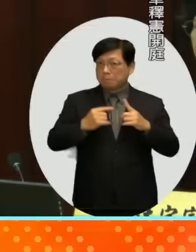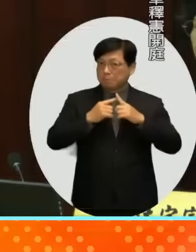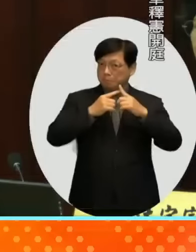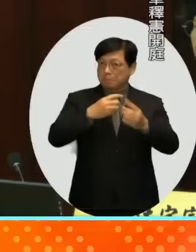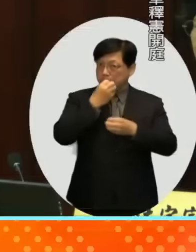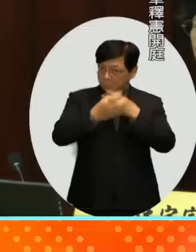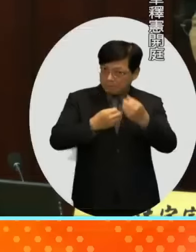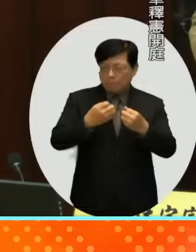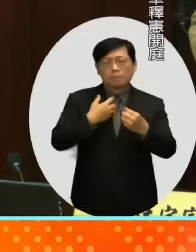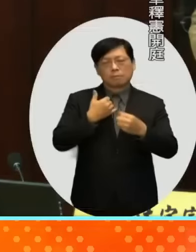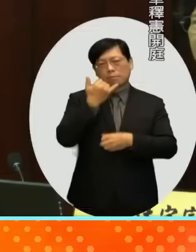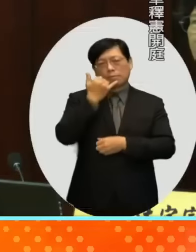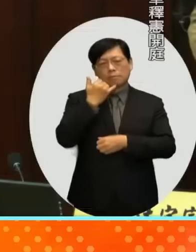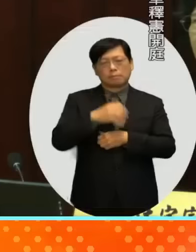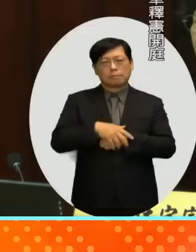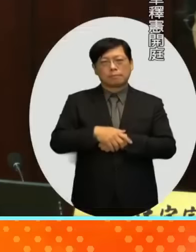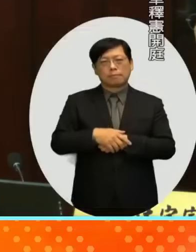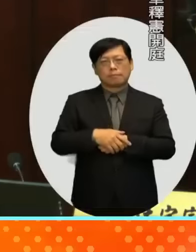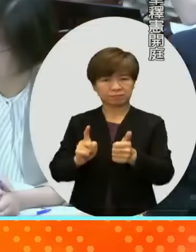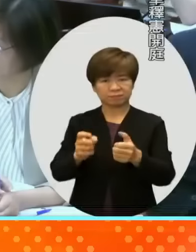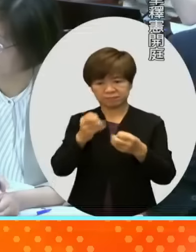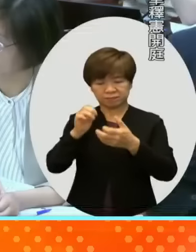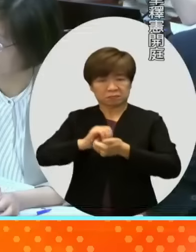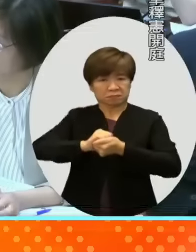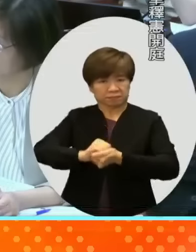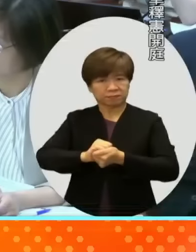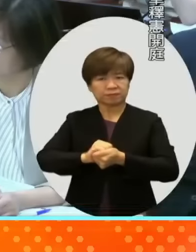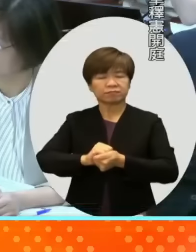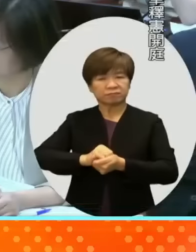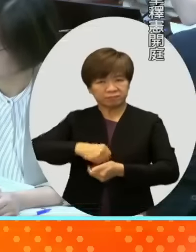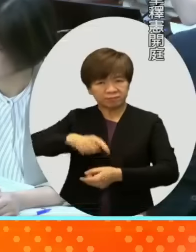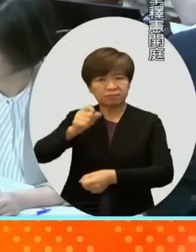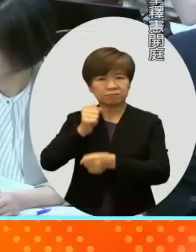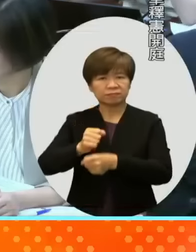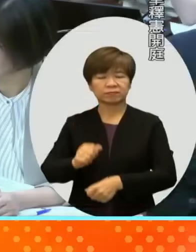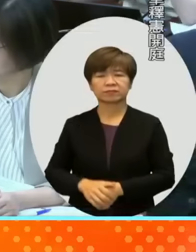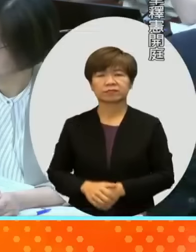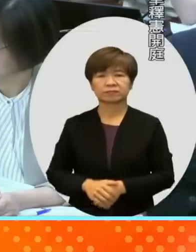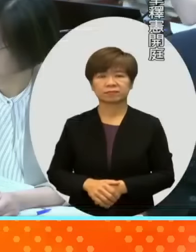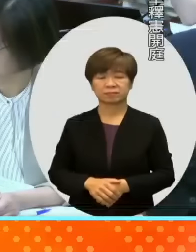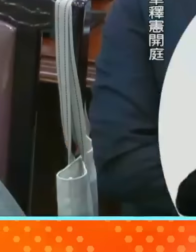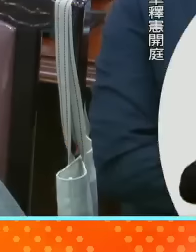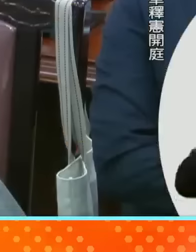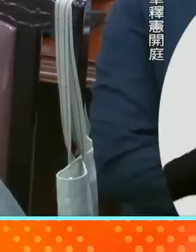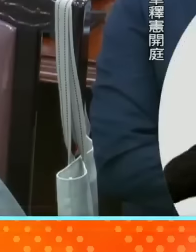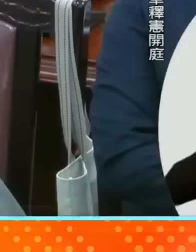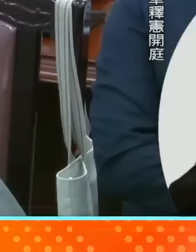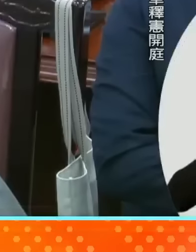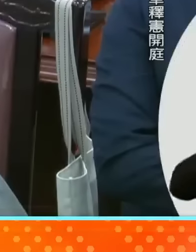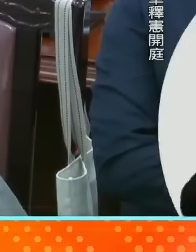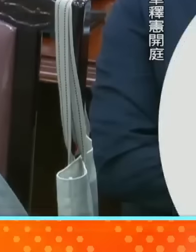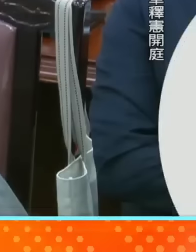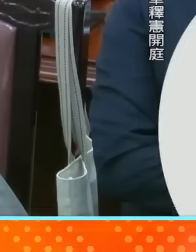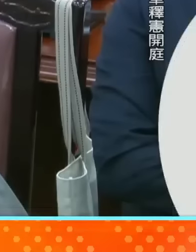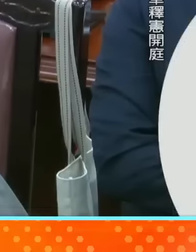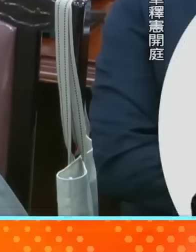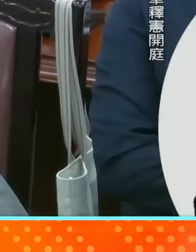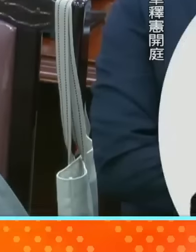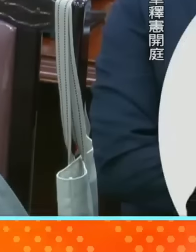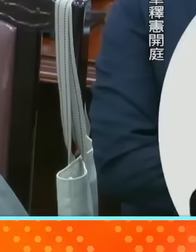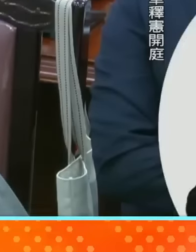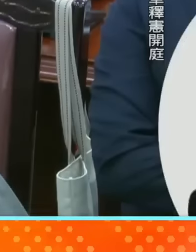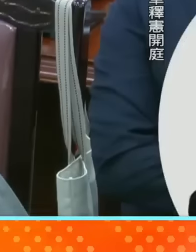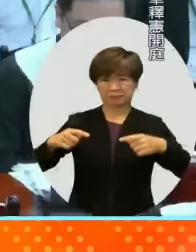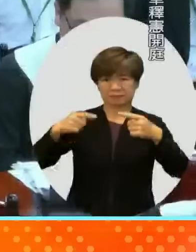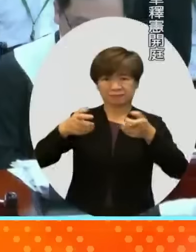束了。实际上在我本来的看法是，这一阵子哦，趁这个就是暂时处分还没有进来，还没有出现的这个空窗期，你